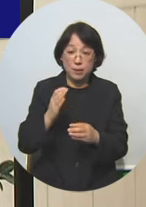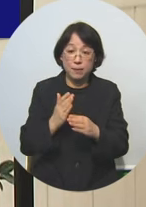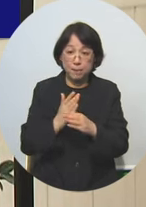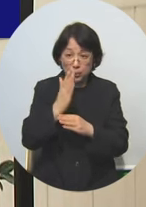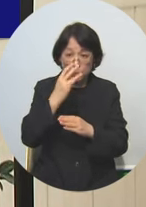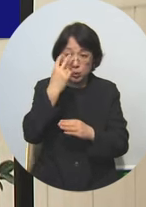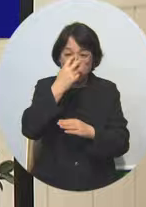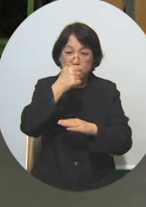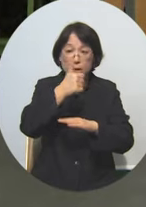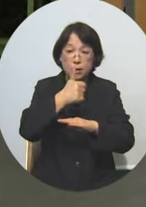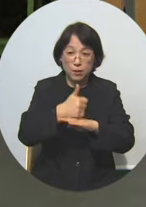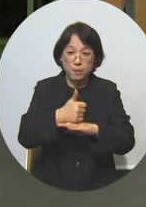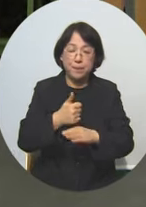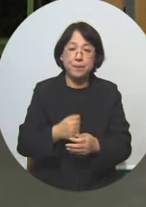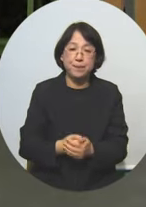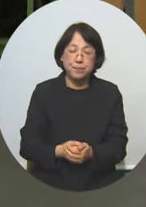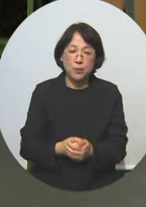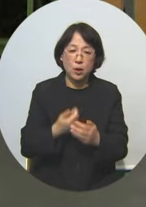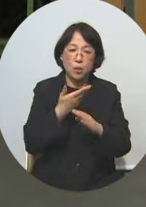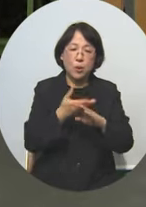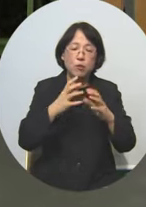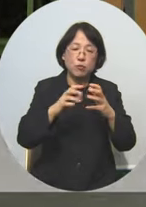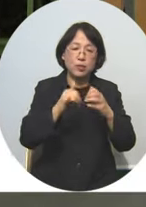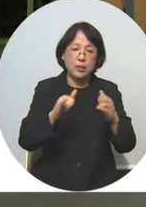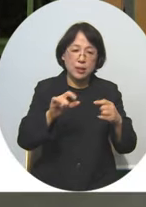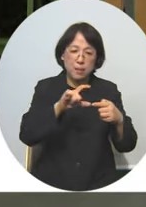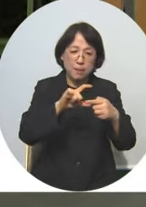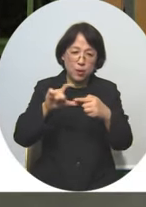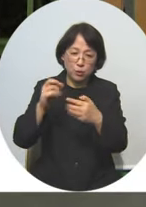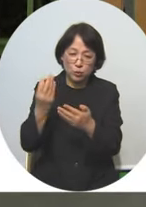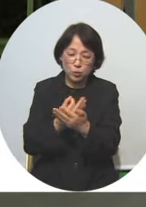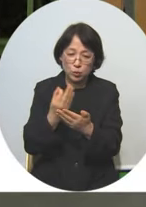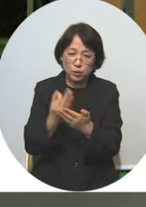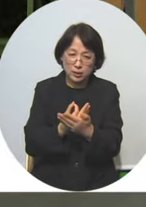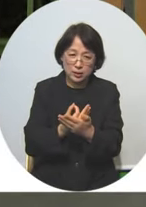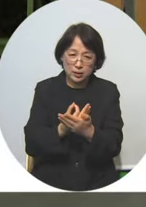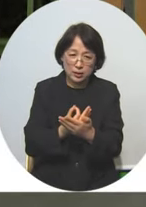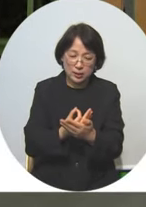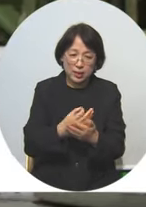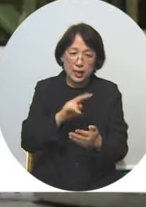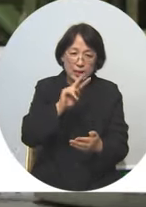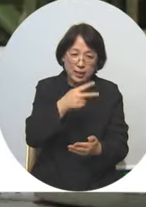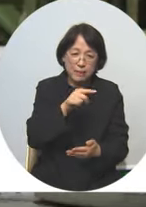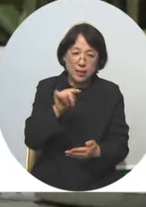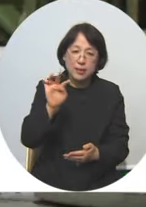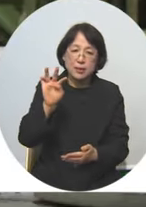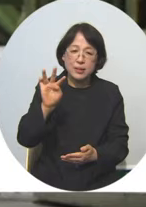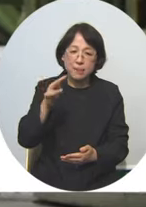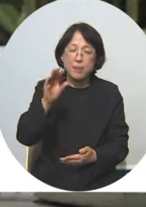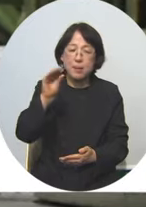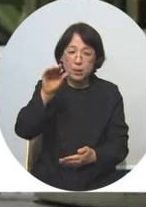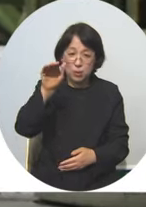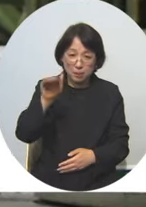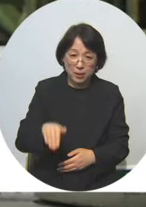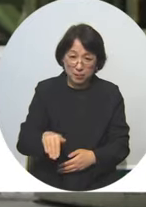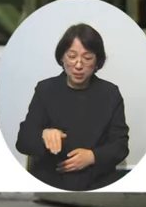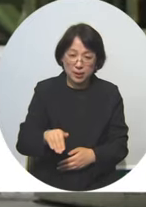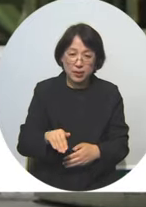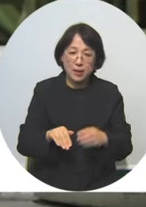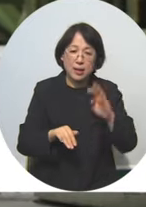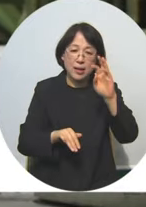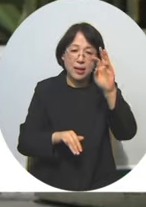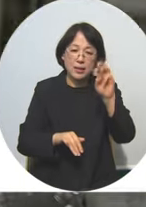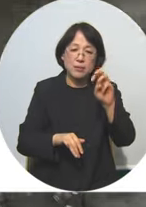것으로 조사됐습니다. 외국인 월평균 총소득 비중은 200에서 300만 원 미만이